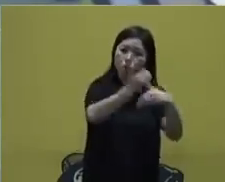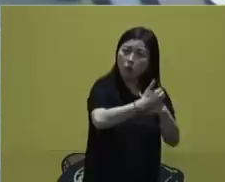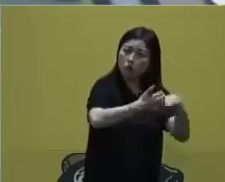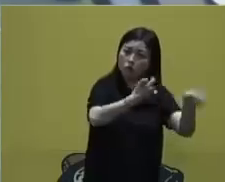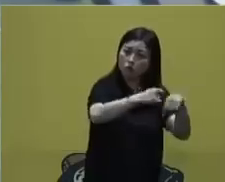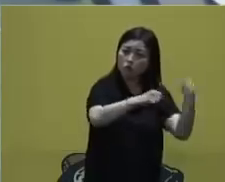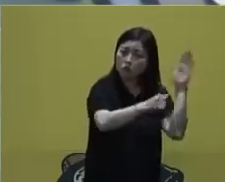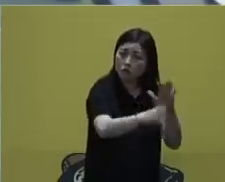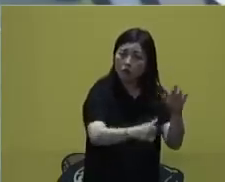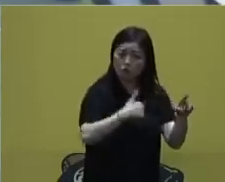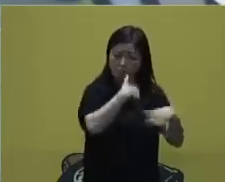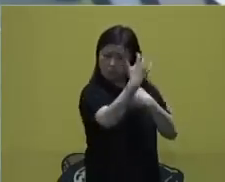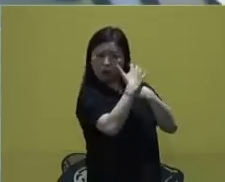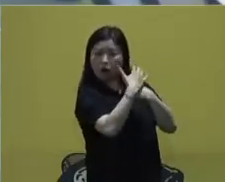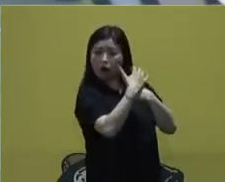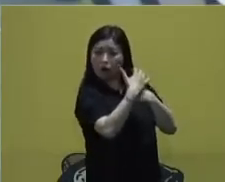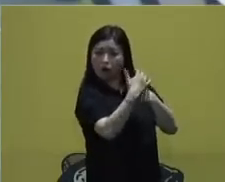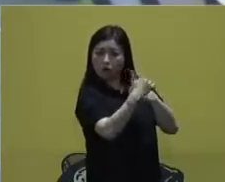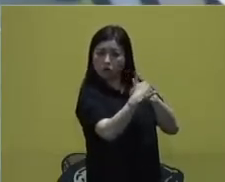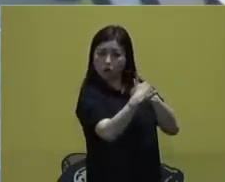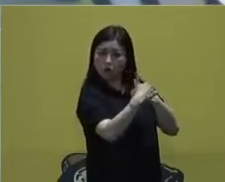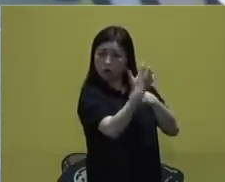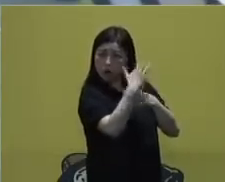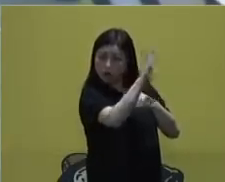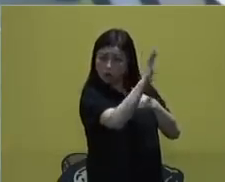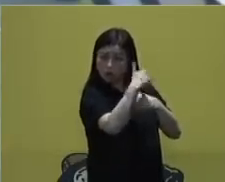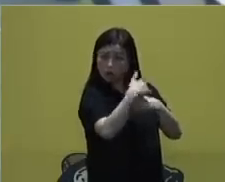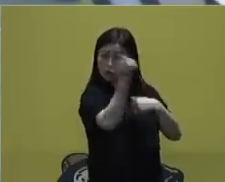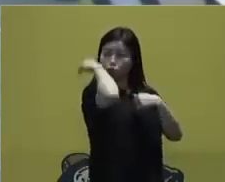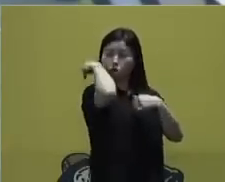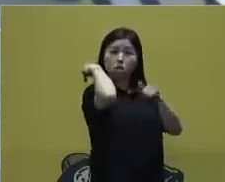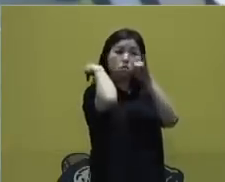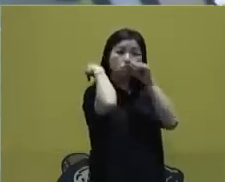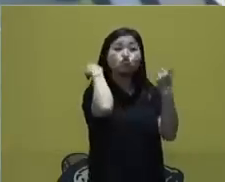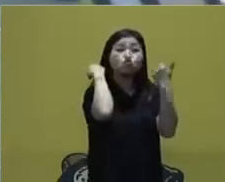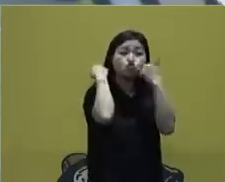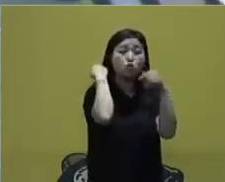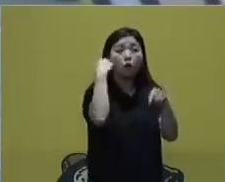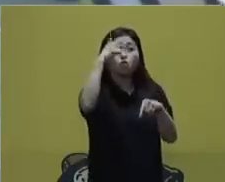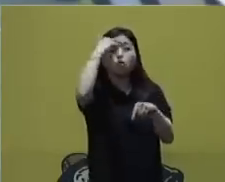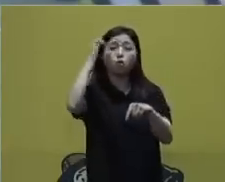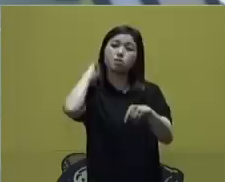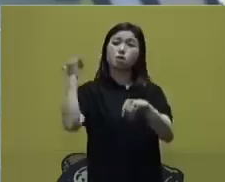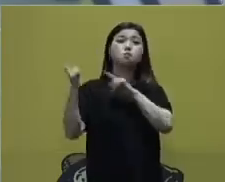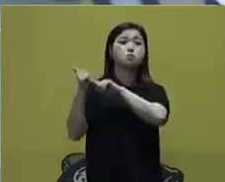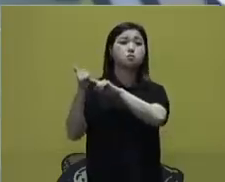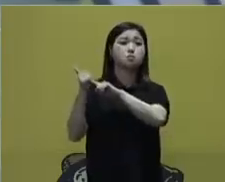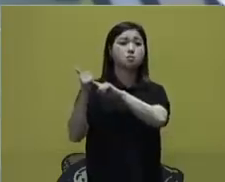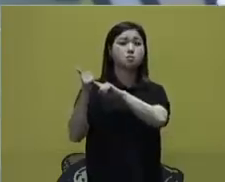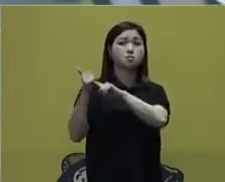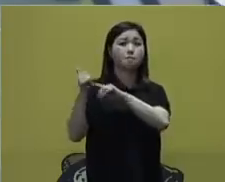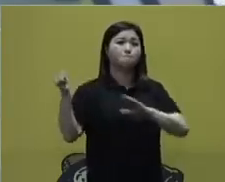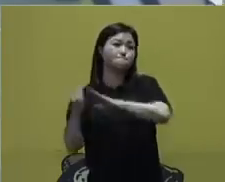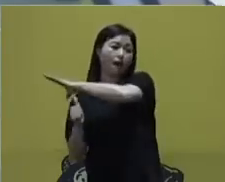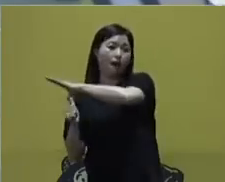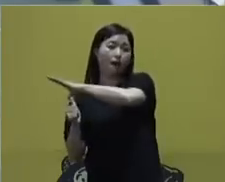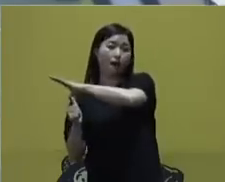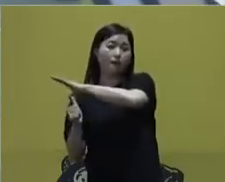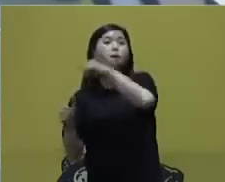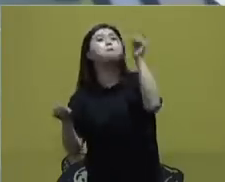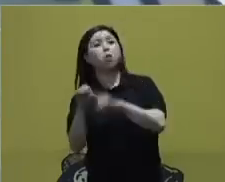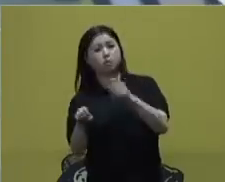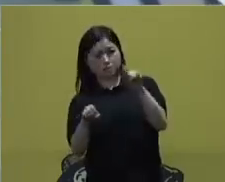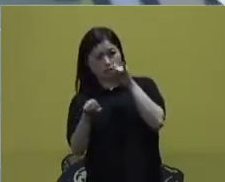저를 공격했지만은 저를 공격한 게 아니죠. 사실은 제 뒤에 있는 노무현 대통령님을 갖다가 쓰러뜨리기 위해서 저를 공격했기